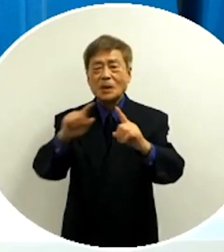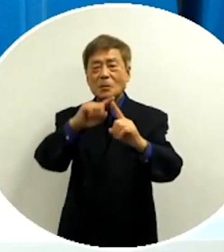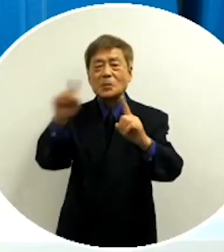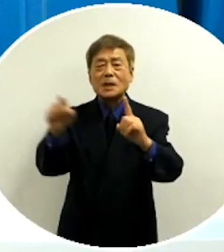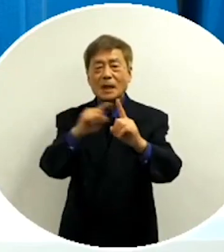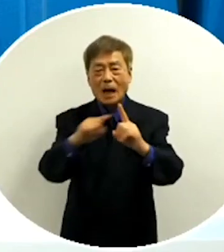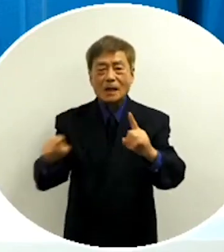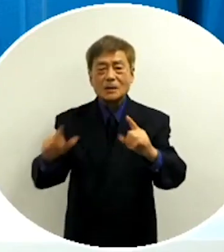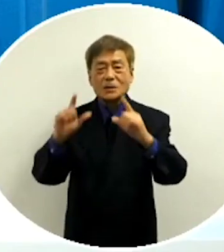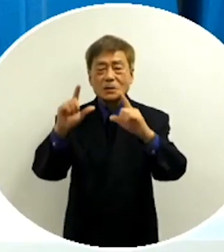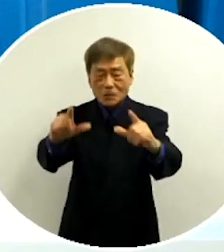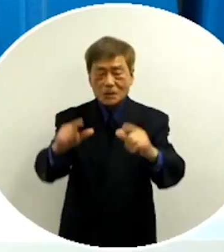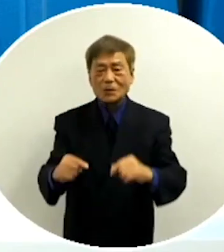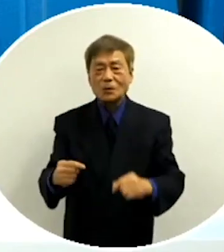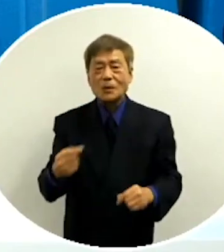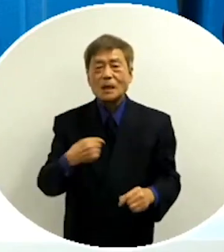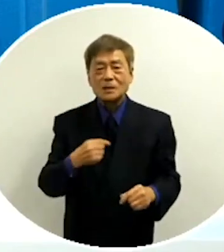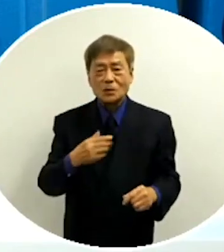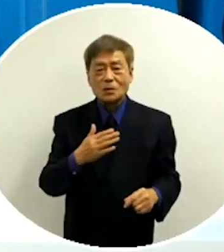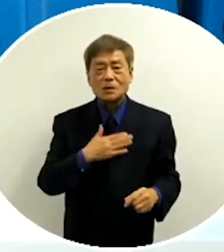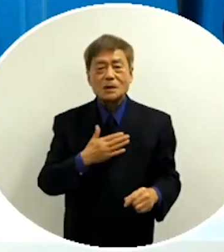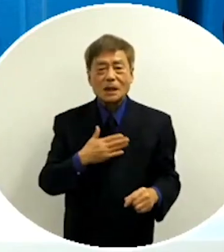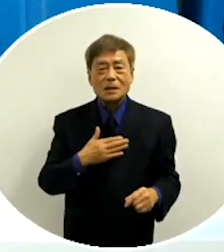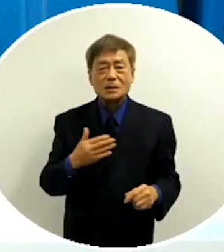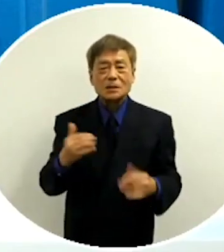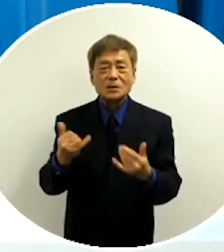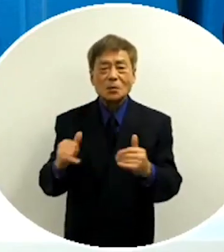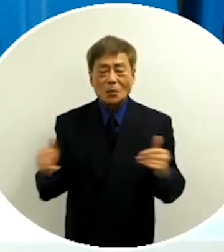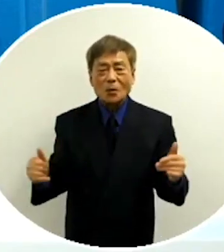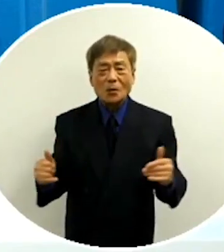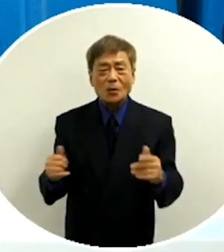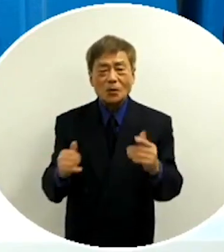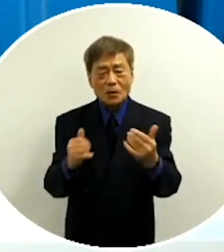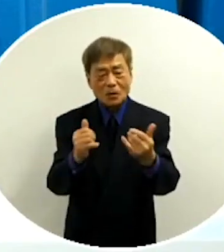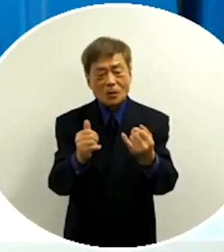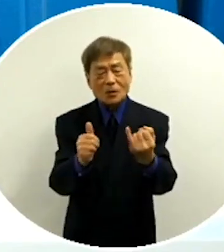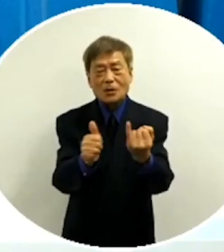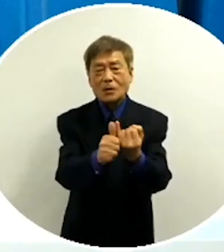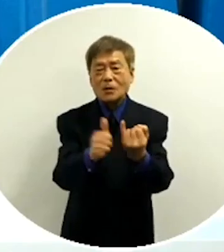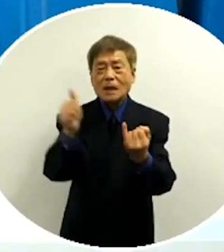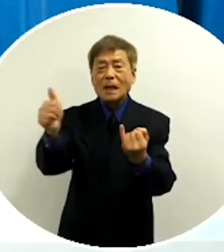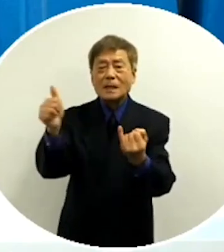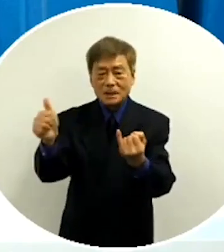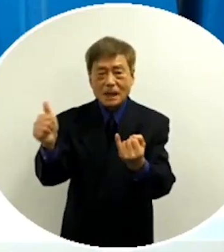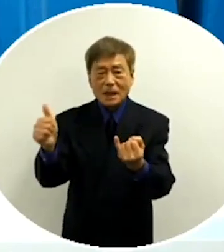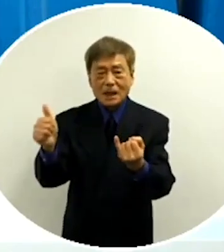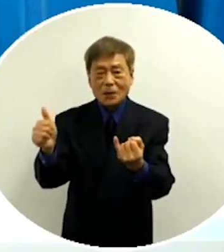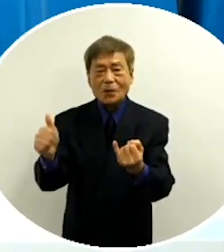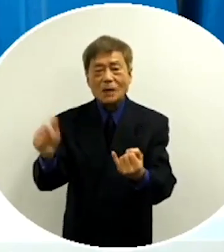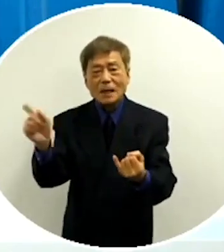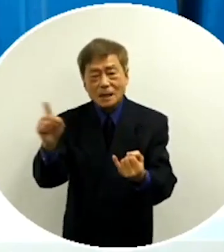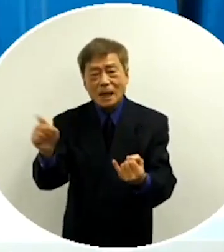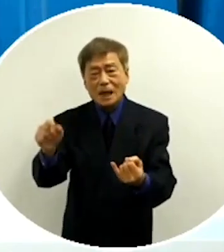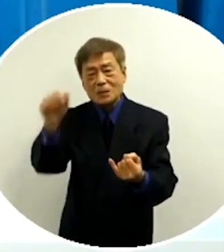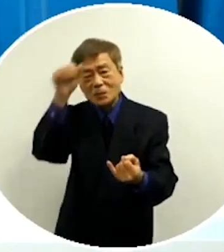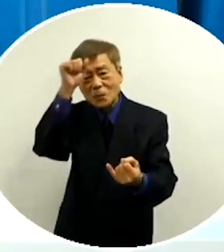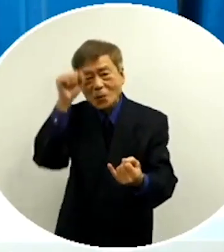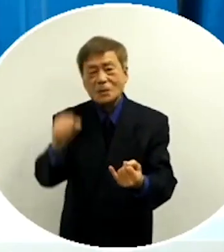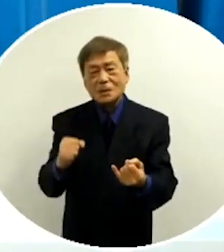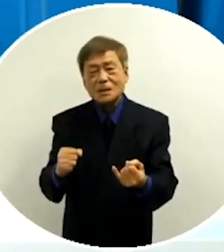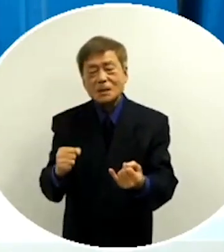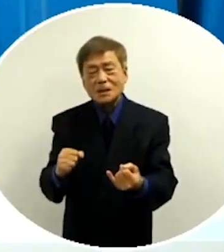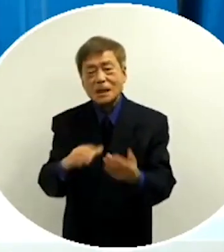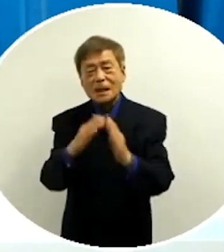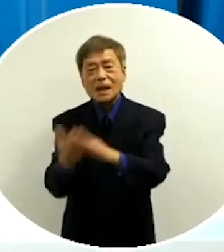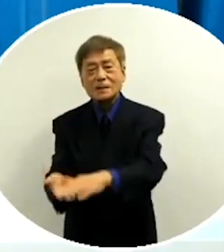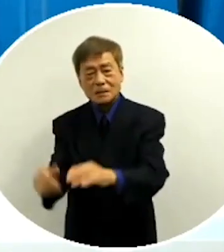た方がおられて博多が最小ずーっと国会国会の議員会館を回りながらですねなんとかしてもらえませんか